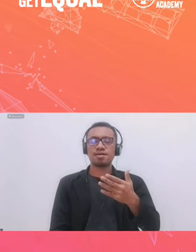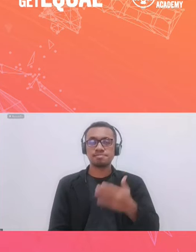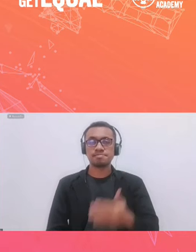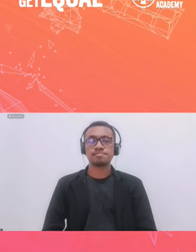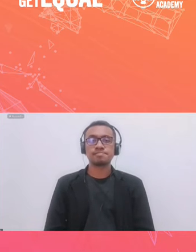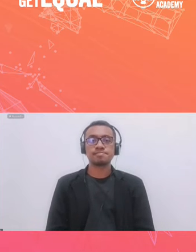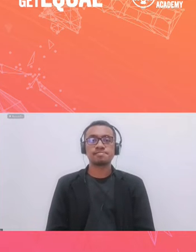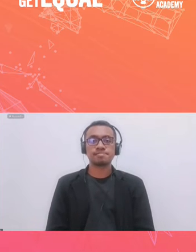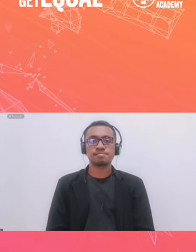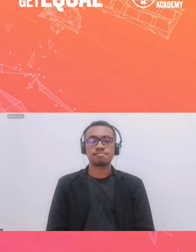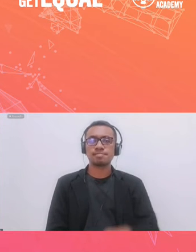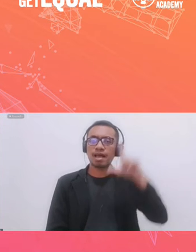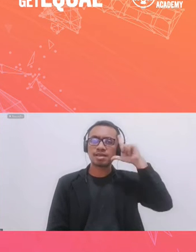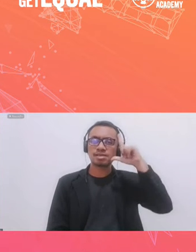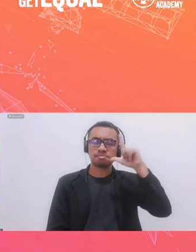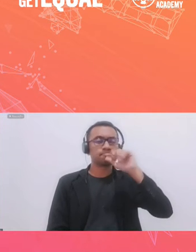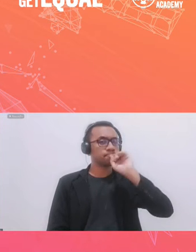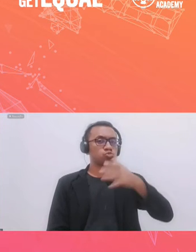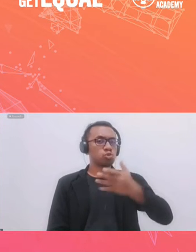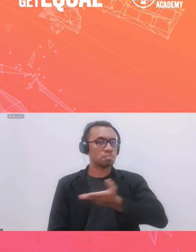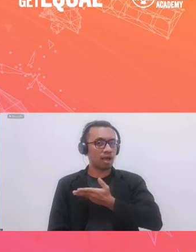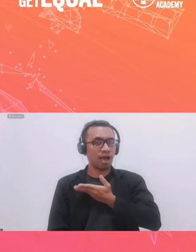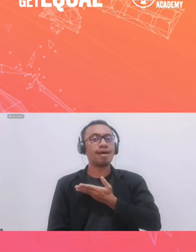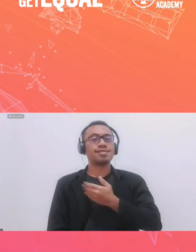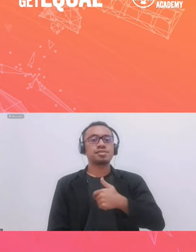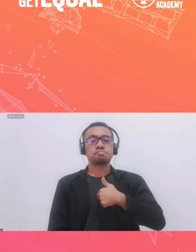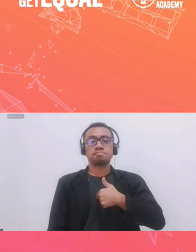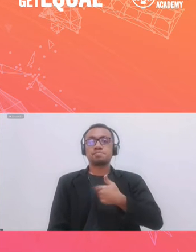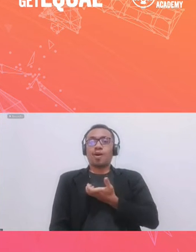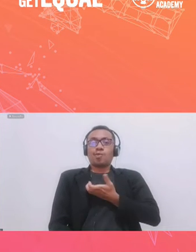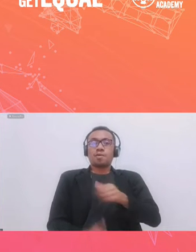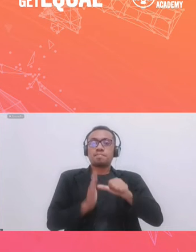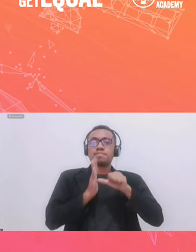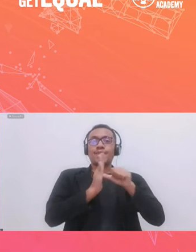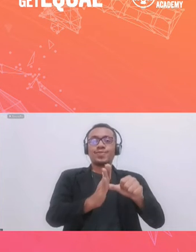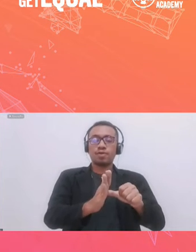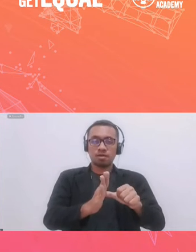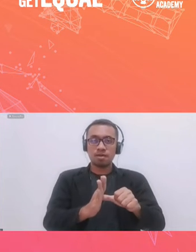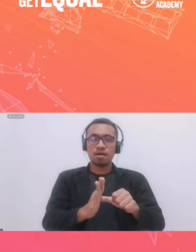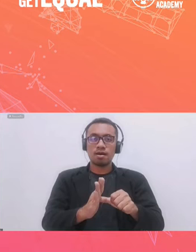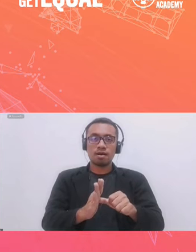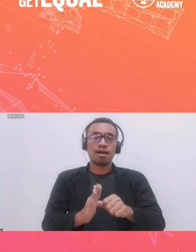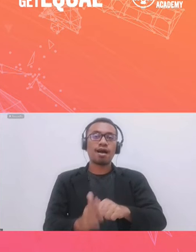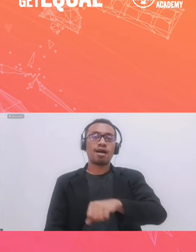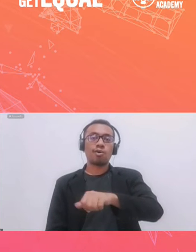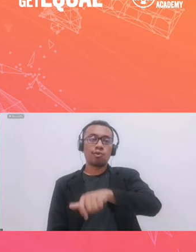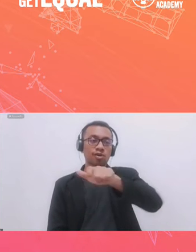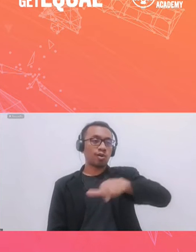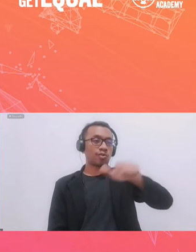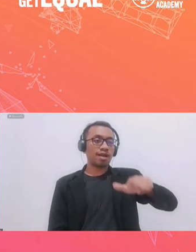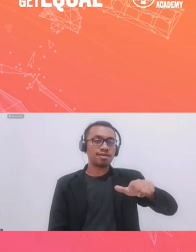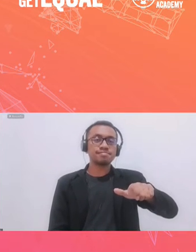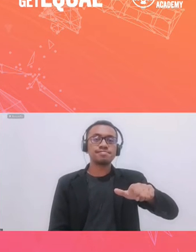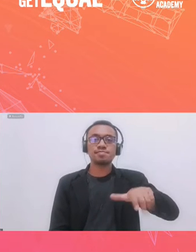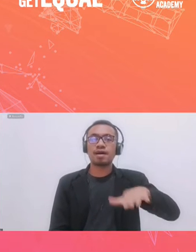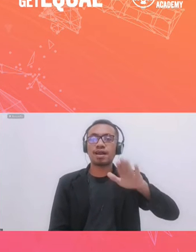ingin membantu bahwa kita semua berhak mendapatkan akses yang sama di dunia